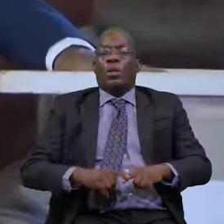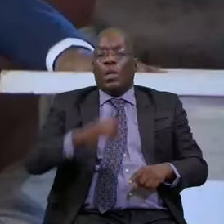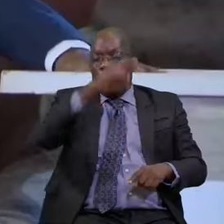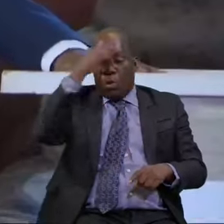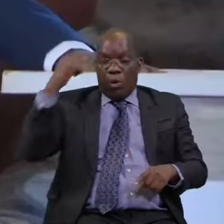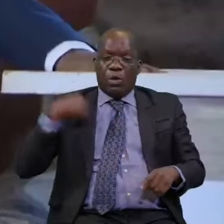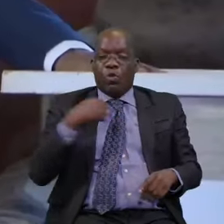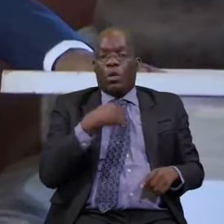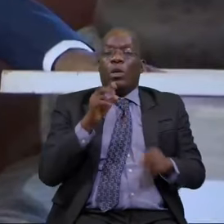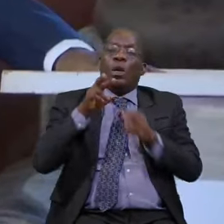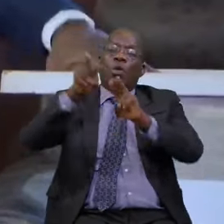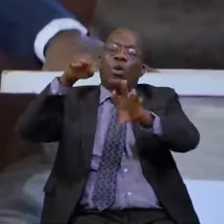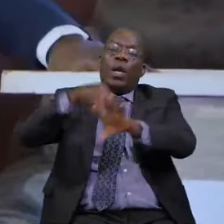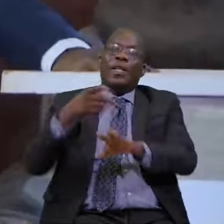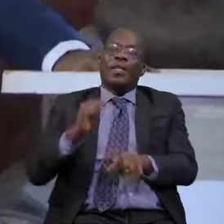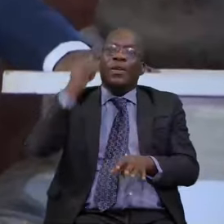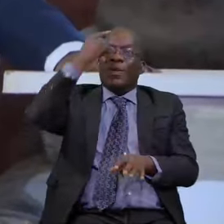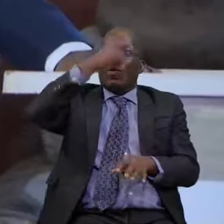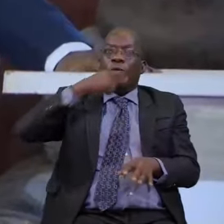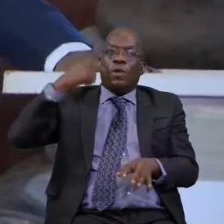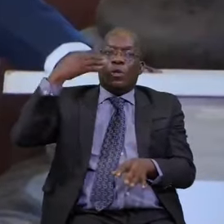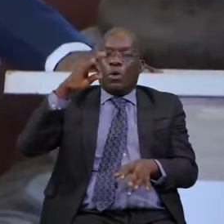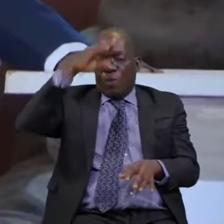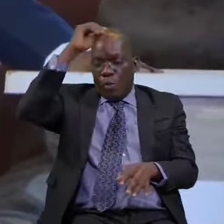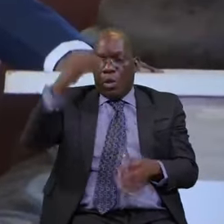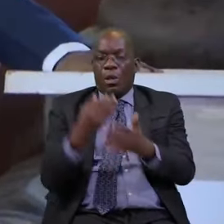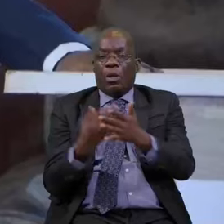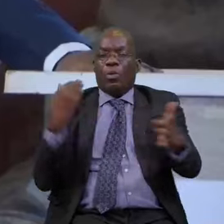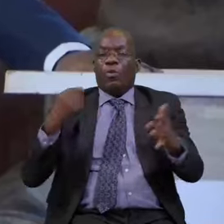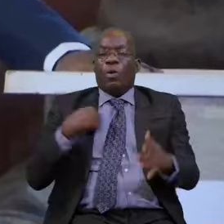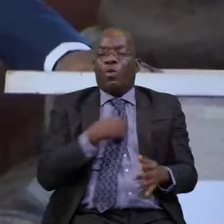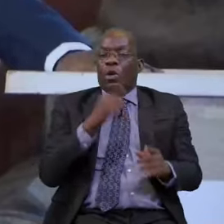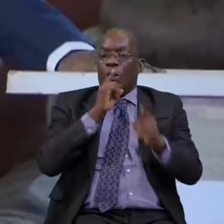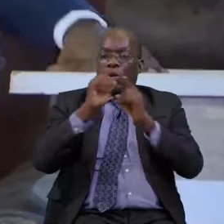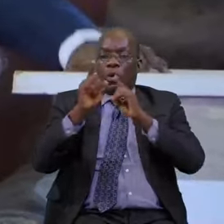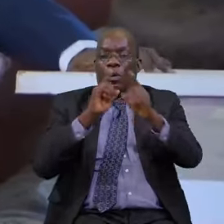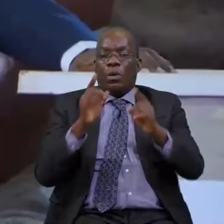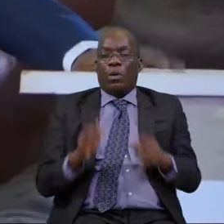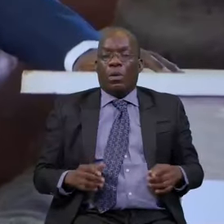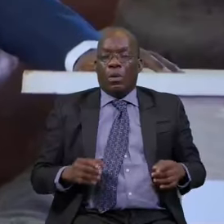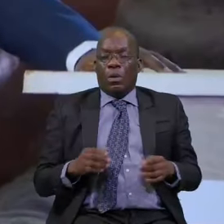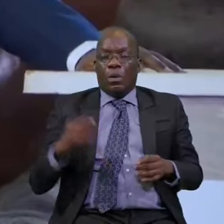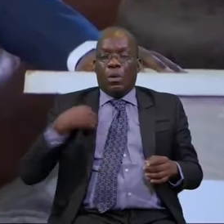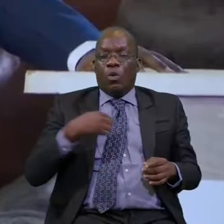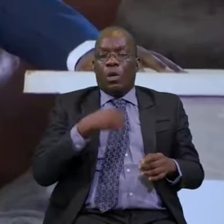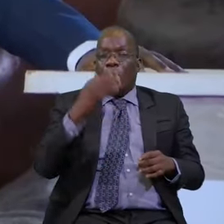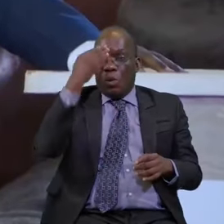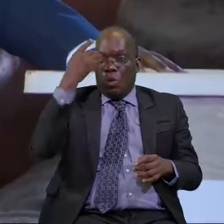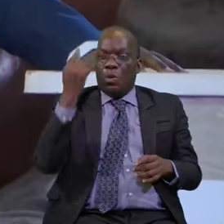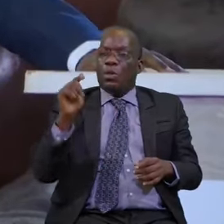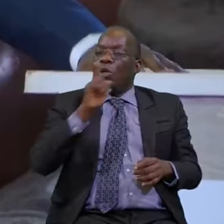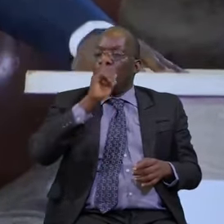ferme? C'est parce qu'on regarde le visage des hommes. Avant de dire ce qu'on veut dire, on connaît la